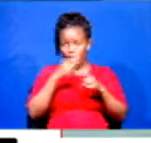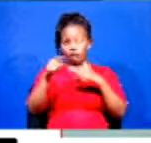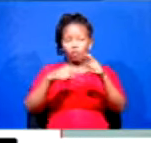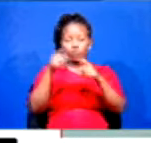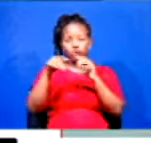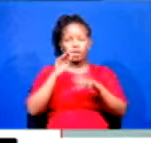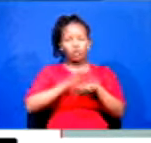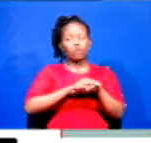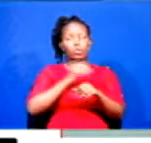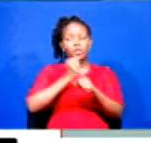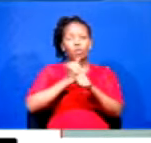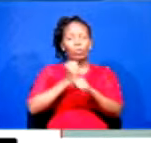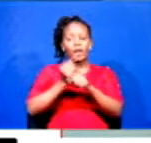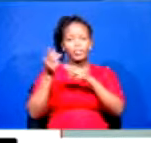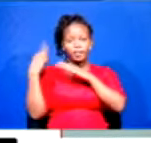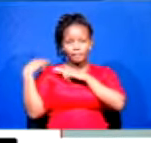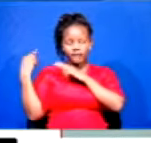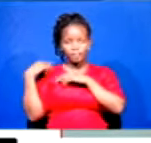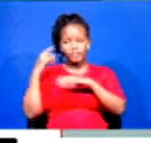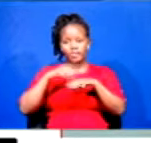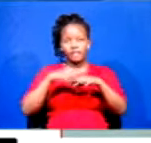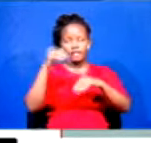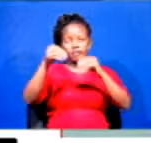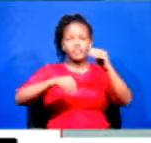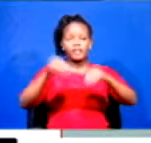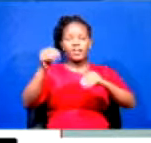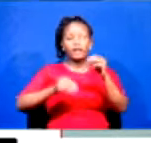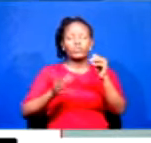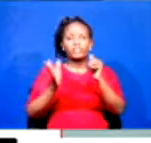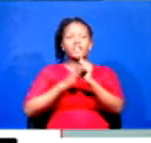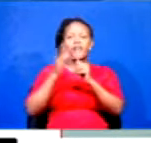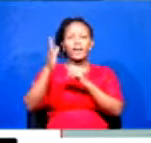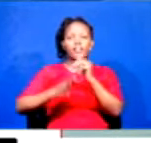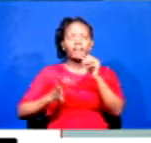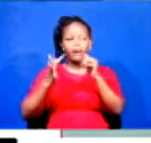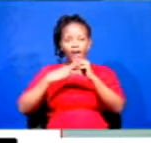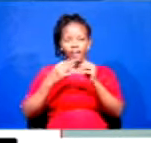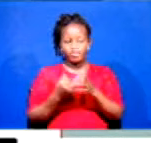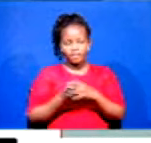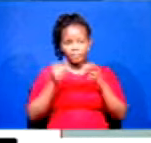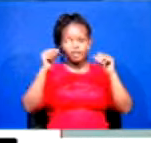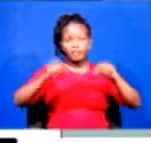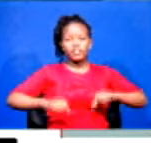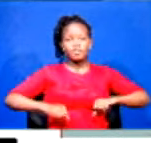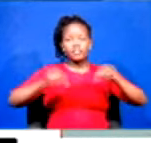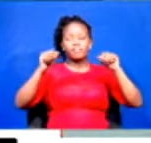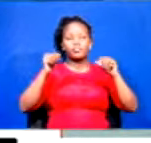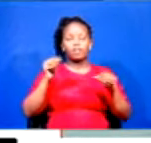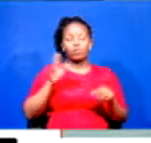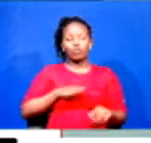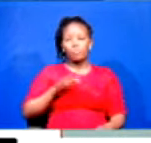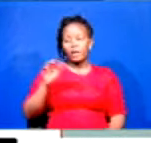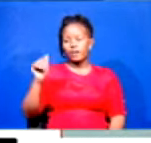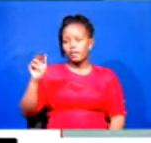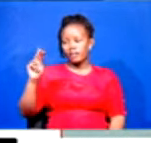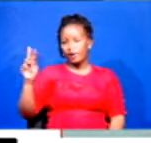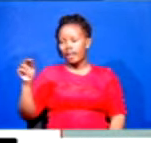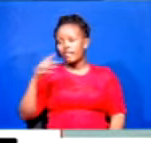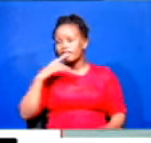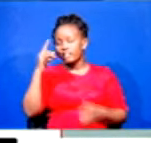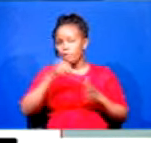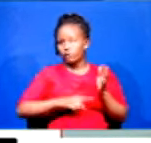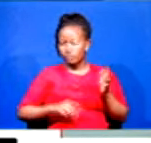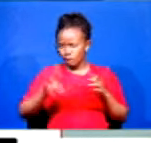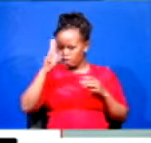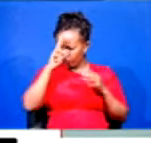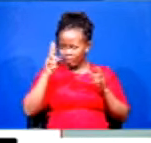yao wakati wa uchaguzi mkuu wa tarehe 9 mwezi huu. Mwenyekiti wa halmashauri hiyo Anne Makori alisema polisi walijiandaa ipasavyo